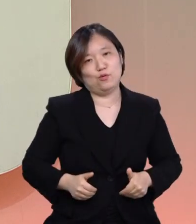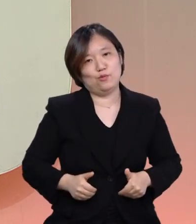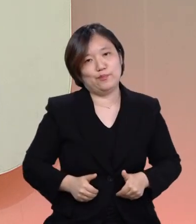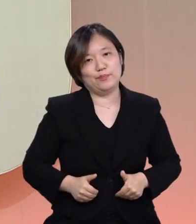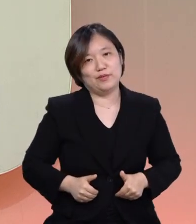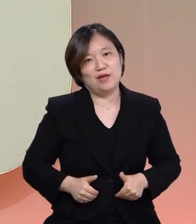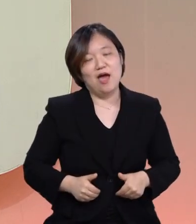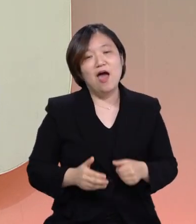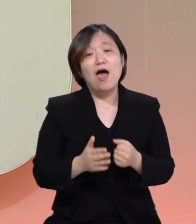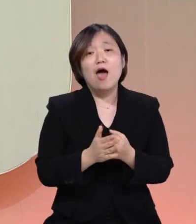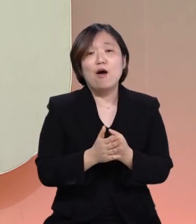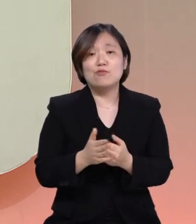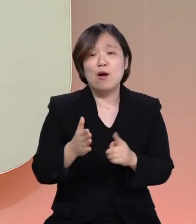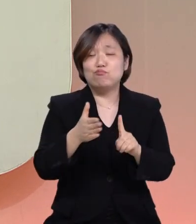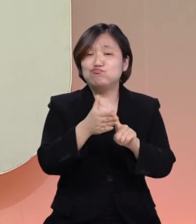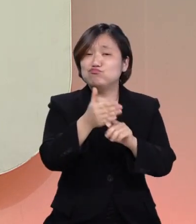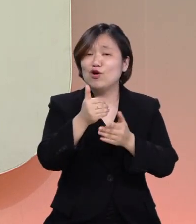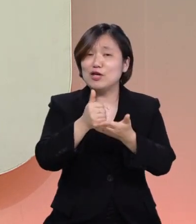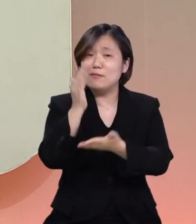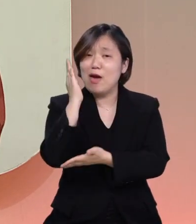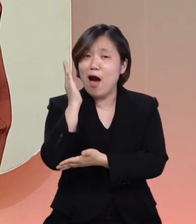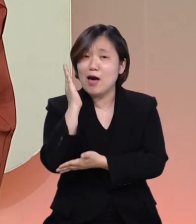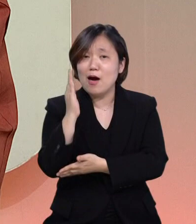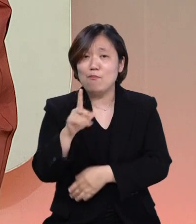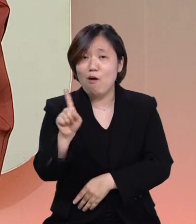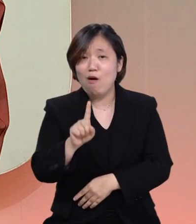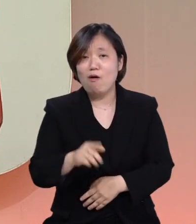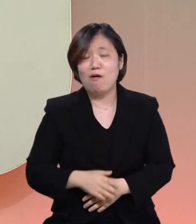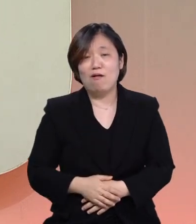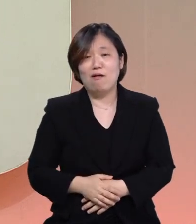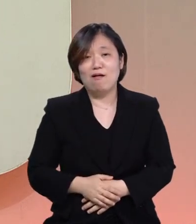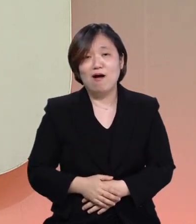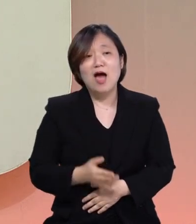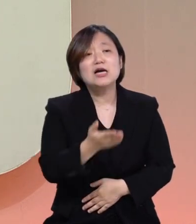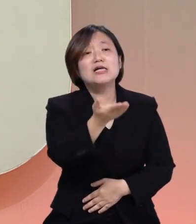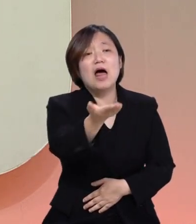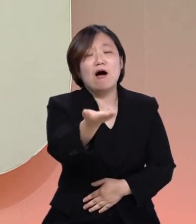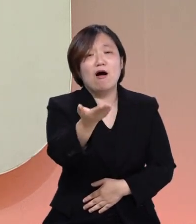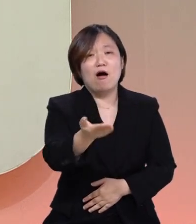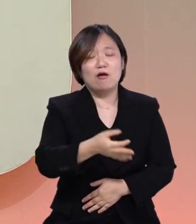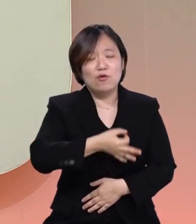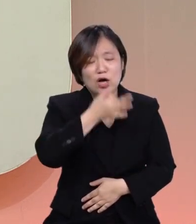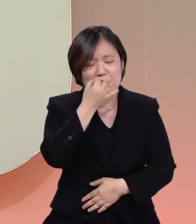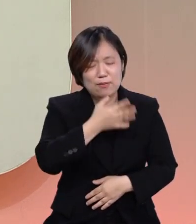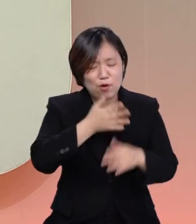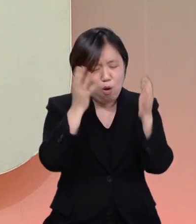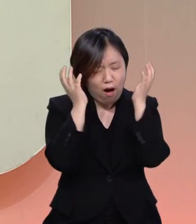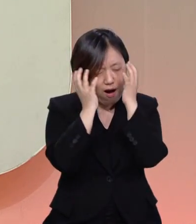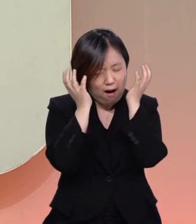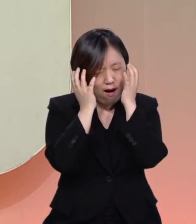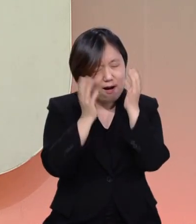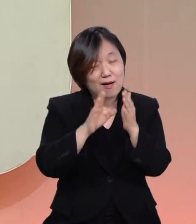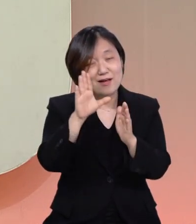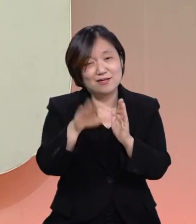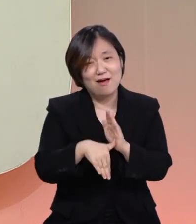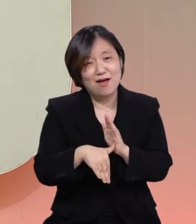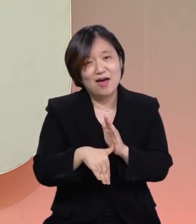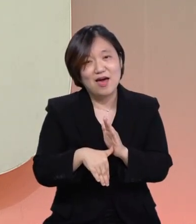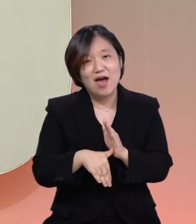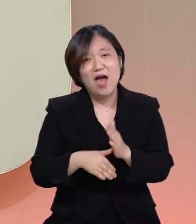부처님께서는 우리 중생들에게 그대들여 힘들고 괴로울 때 그대의